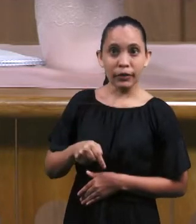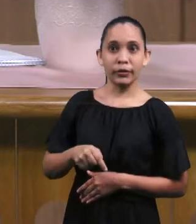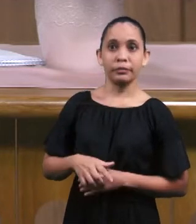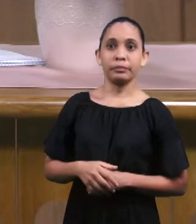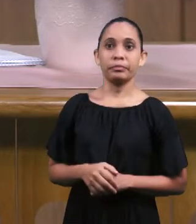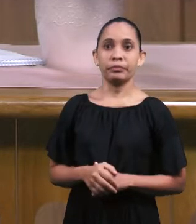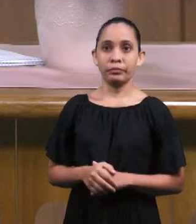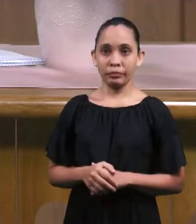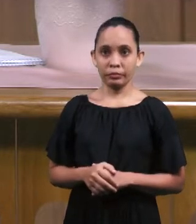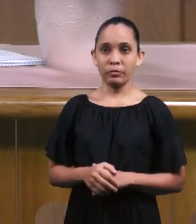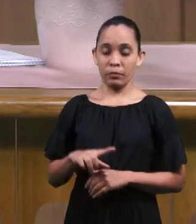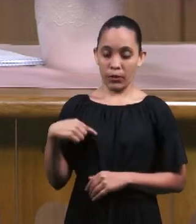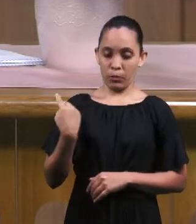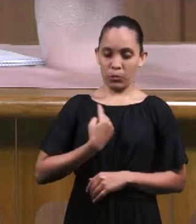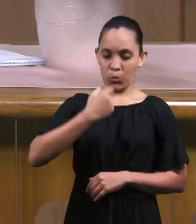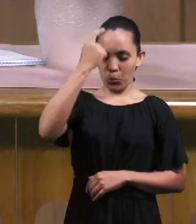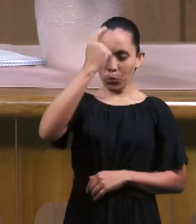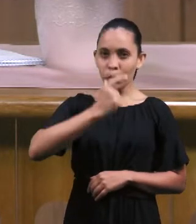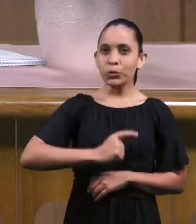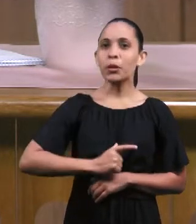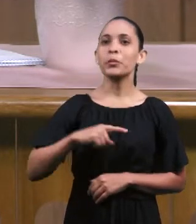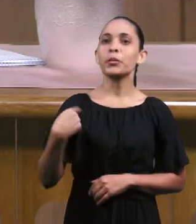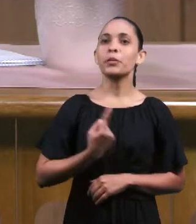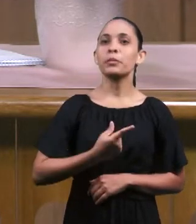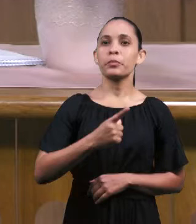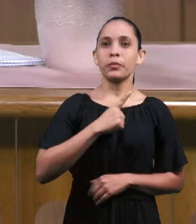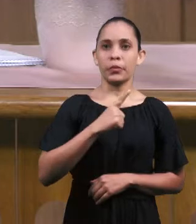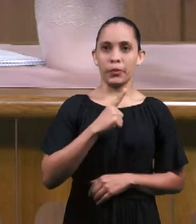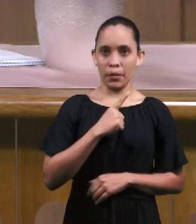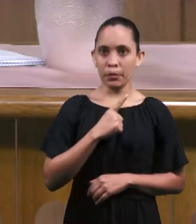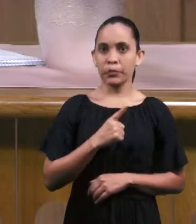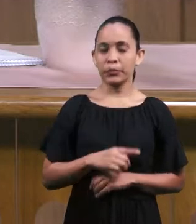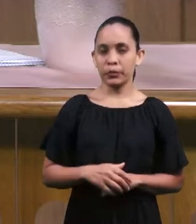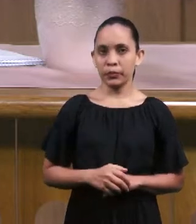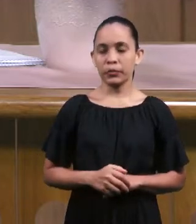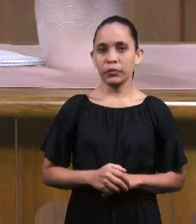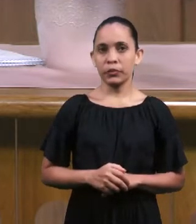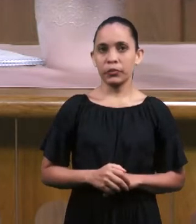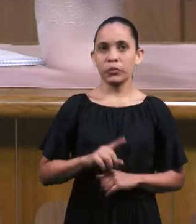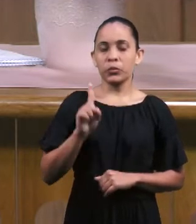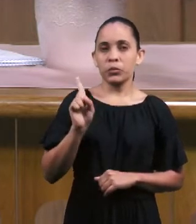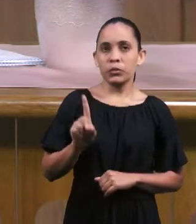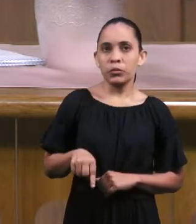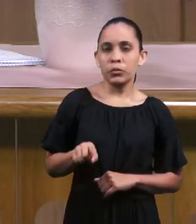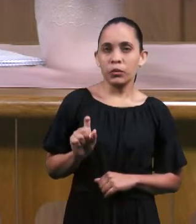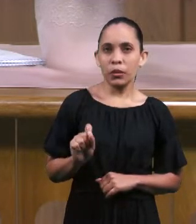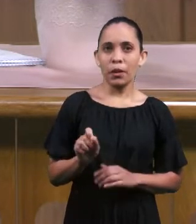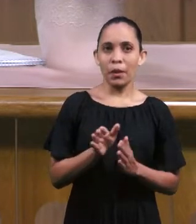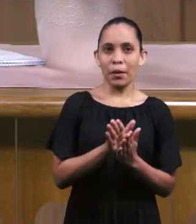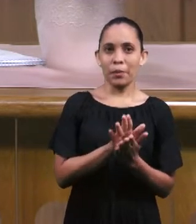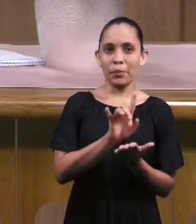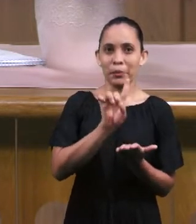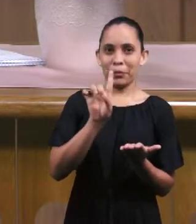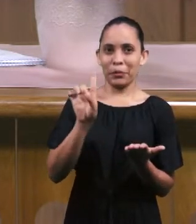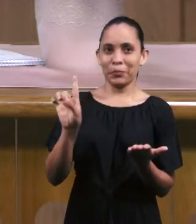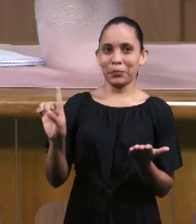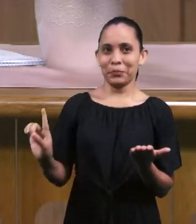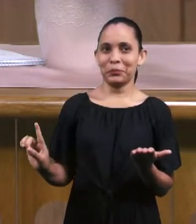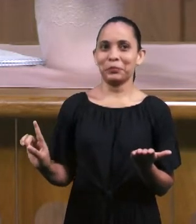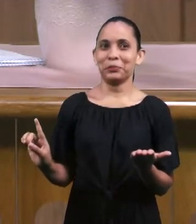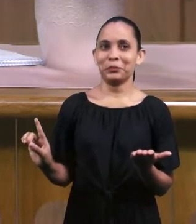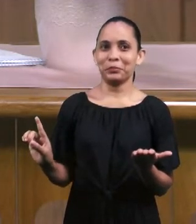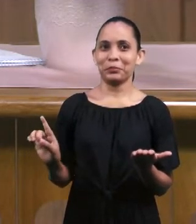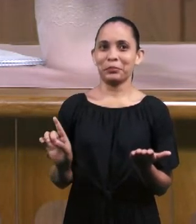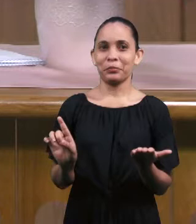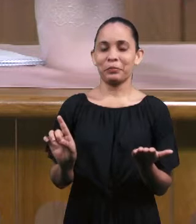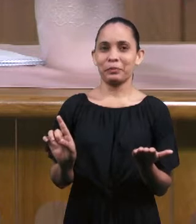Et c'est cela qui nous a porté jusqu'ici. Aujourd'hui, ce qu'on connaissait, ce que nous sommes, ce que nous avons,